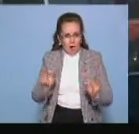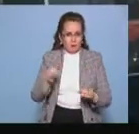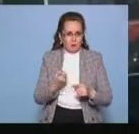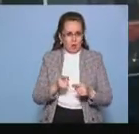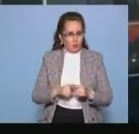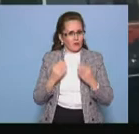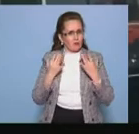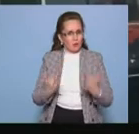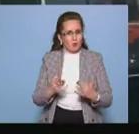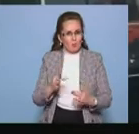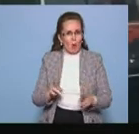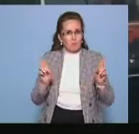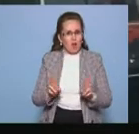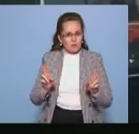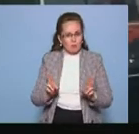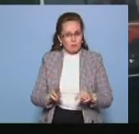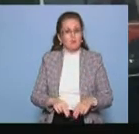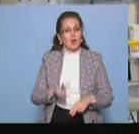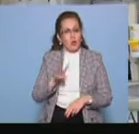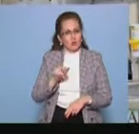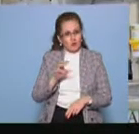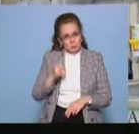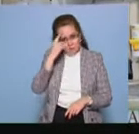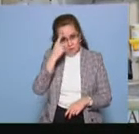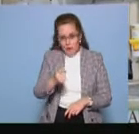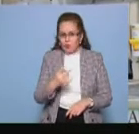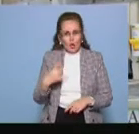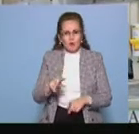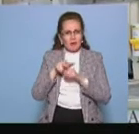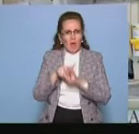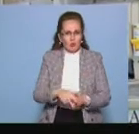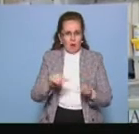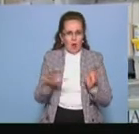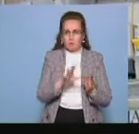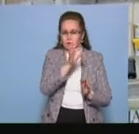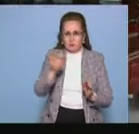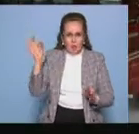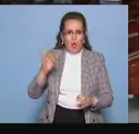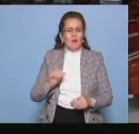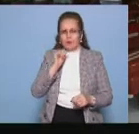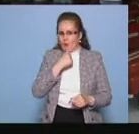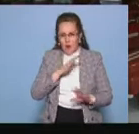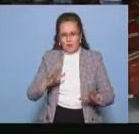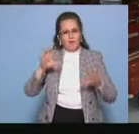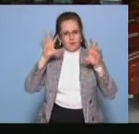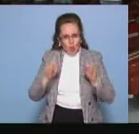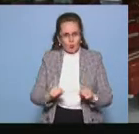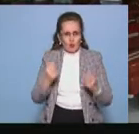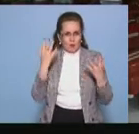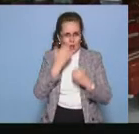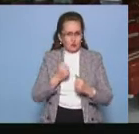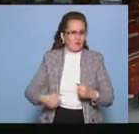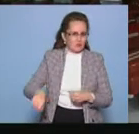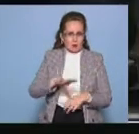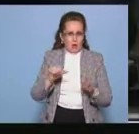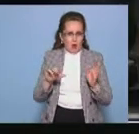правилами. Сотрудники МЧС напоминают, не стоит перегружать электропроводку, не полениться и выключать на ночь все электроприборы, кроме холодильника. В